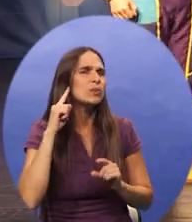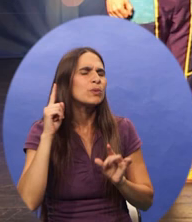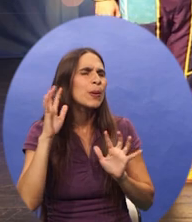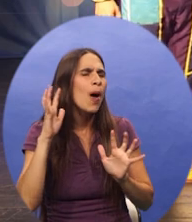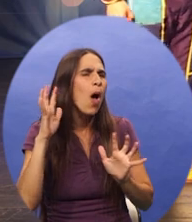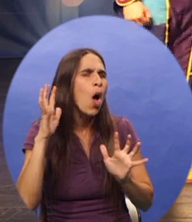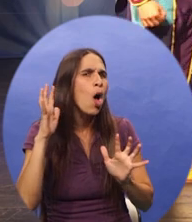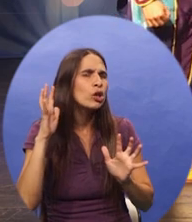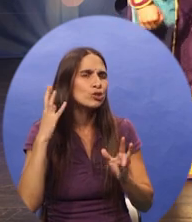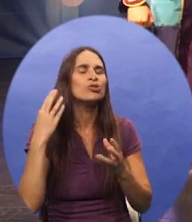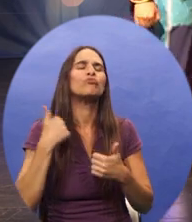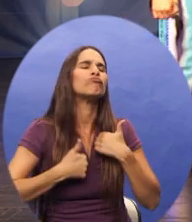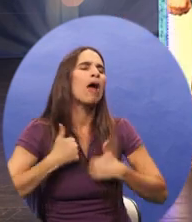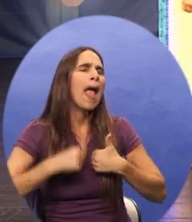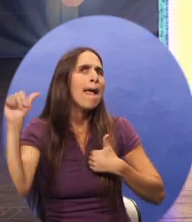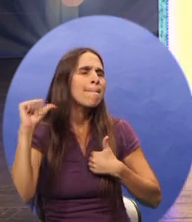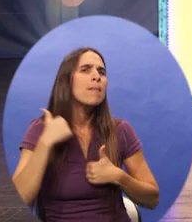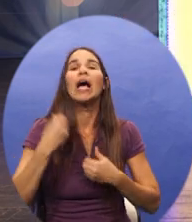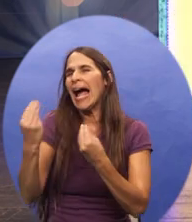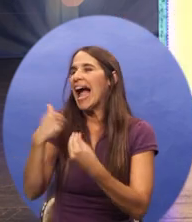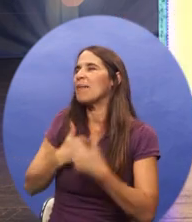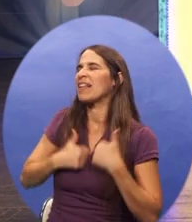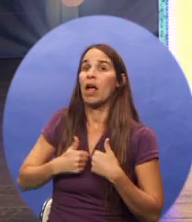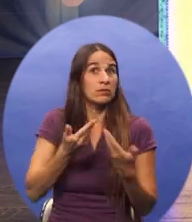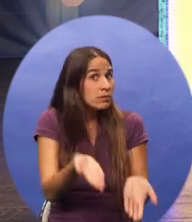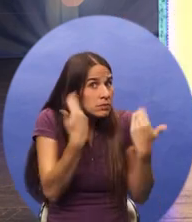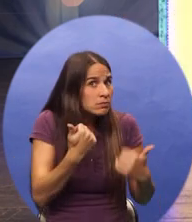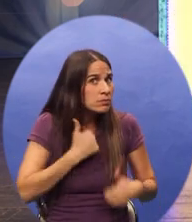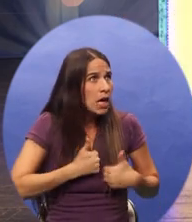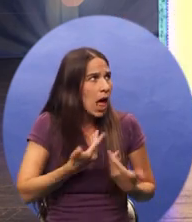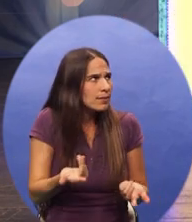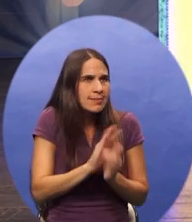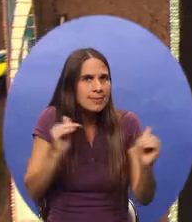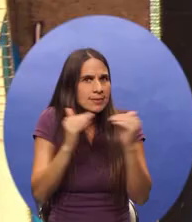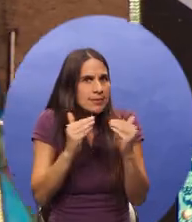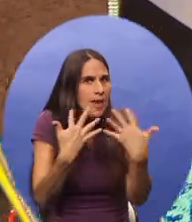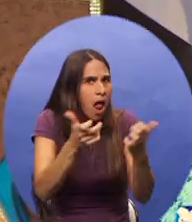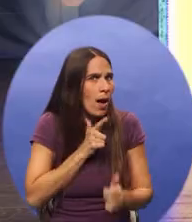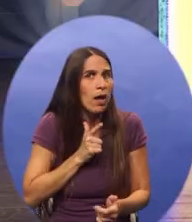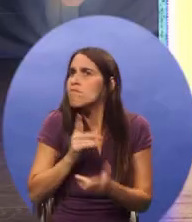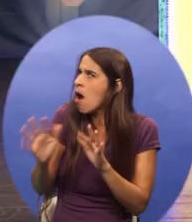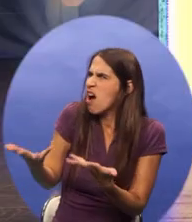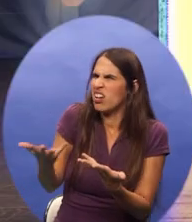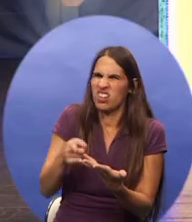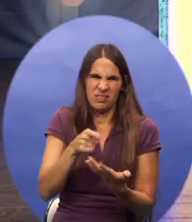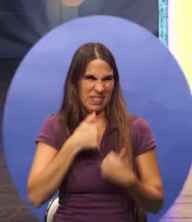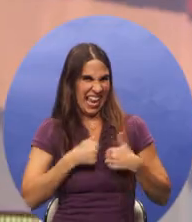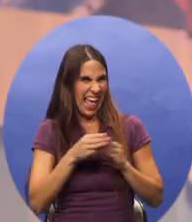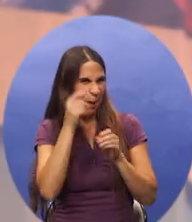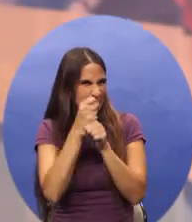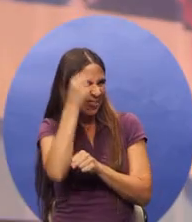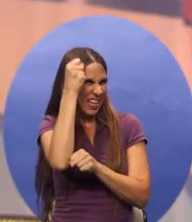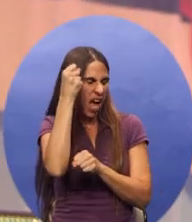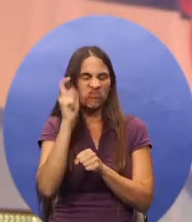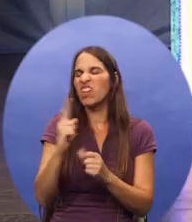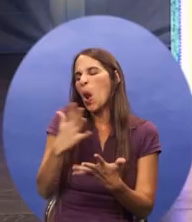רק רגע, אני במקלחת. אפי, צא מהמקלחת, הקהל מחכה! מה? מה זה, אתה מתקלח עם מטריה?